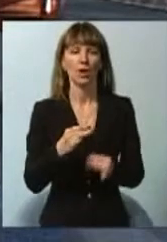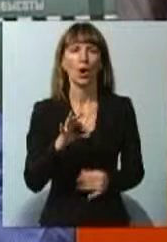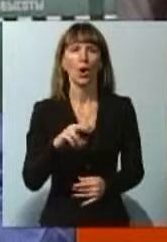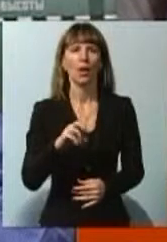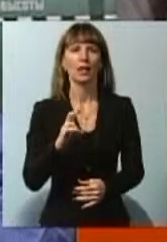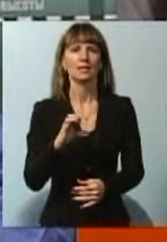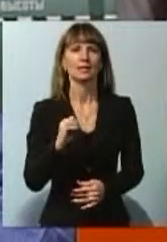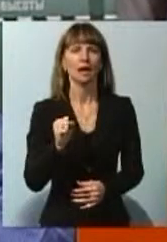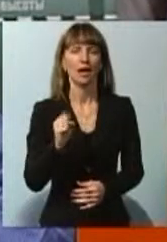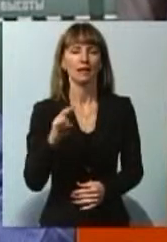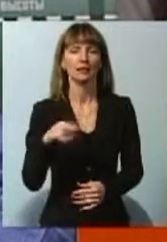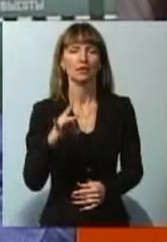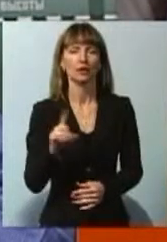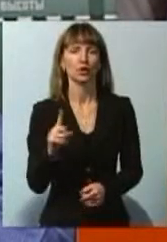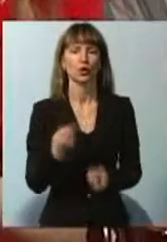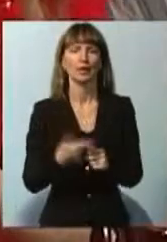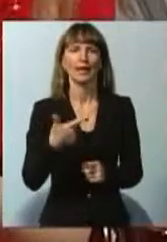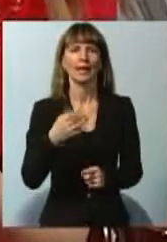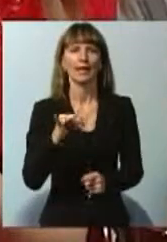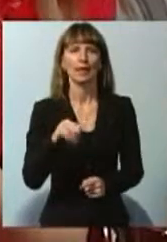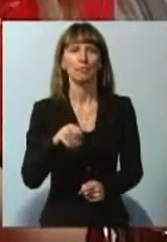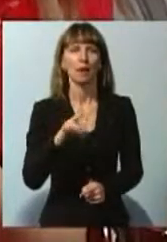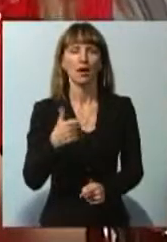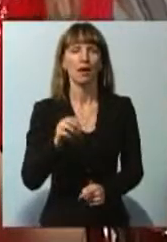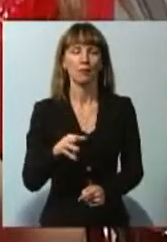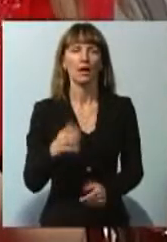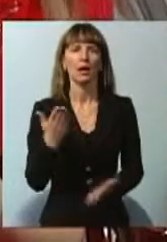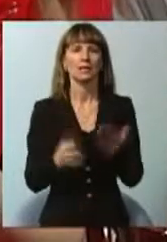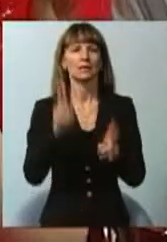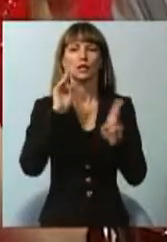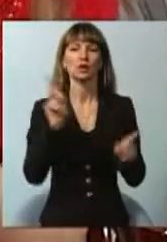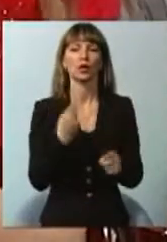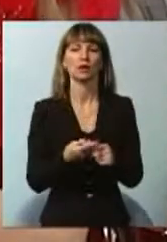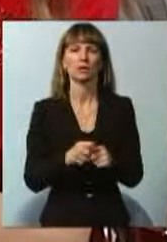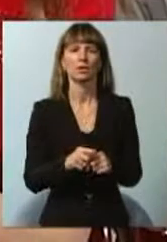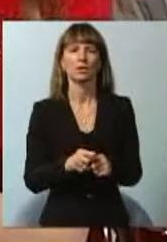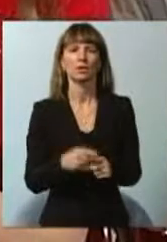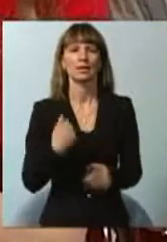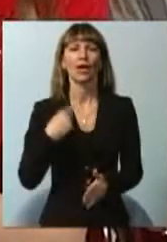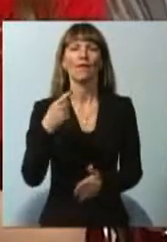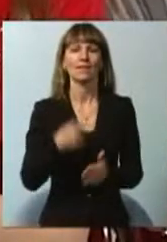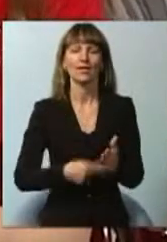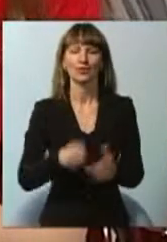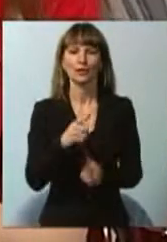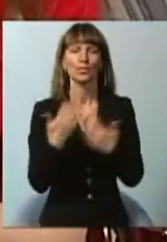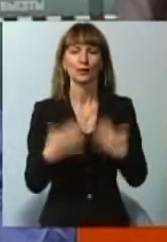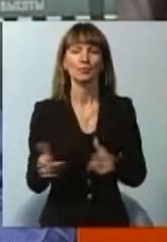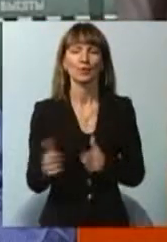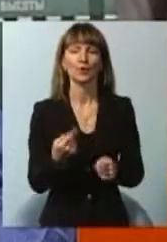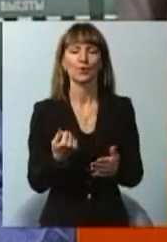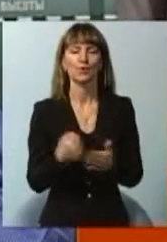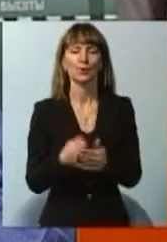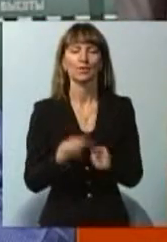Олександр, як ти гадаєш, що таке гіперган? І якщо, наприклад, ти спочатку не знав, що це таке, я впевнена, що ти вже підготувався до цього